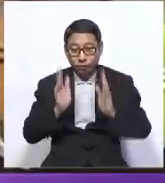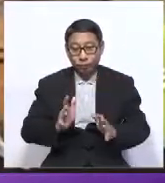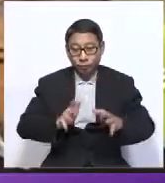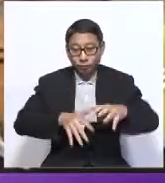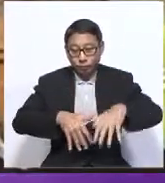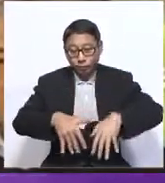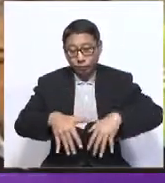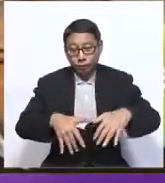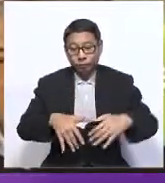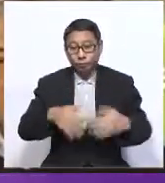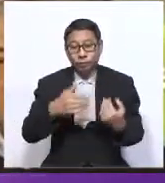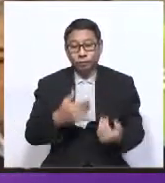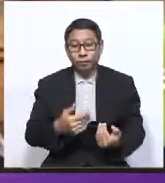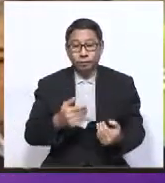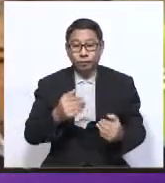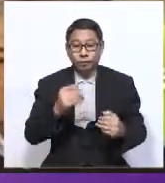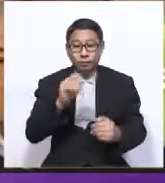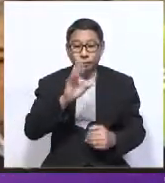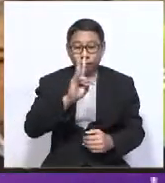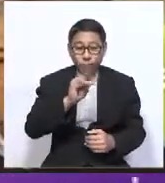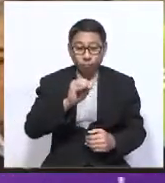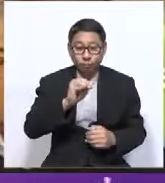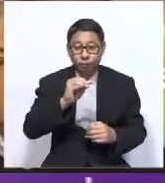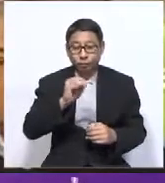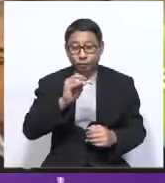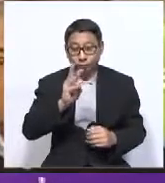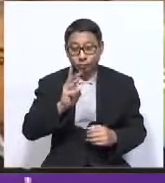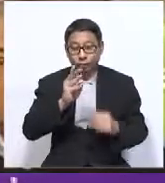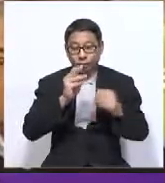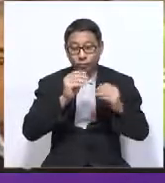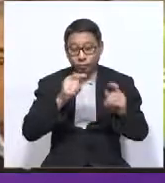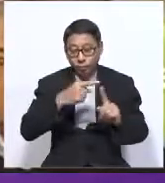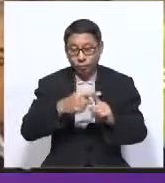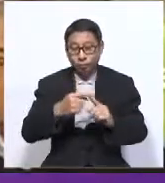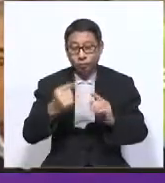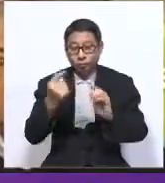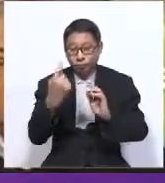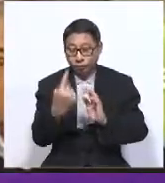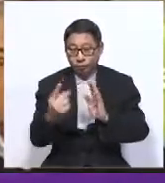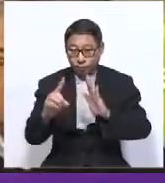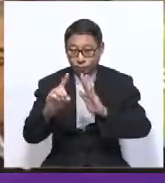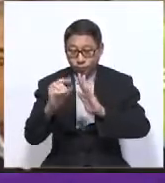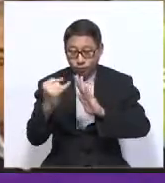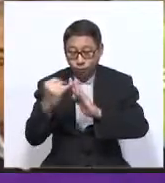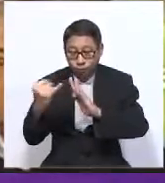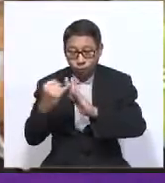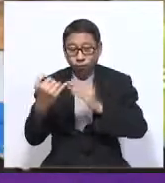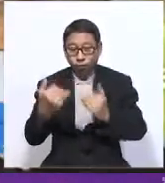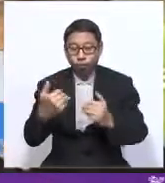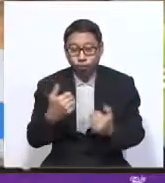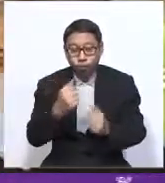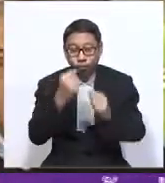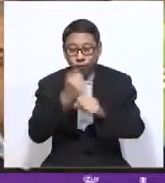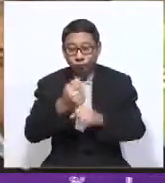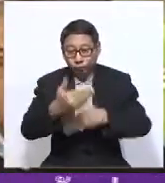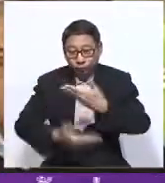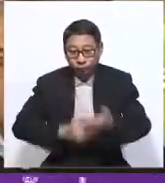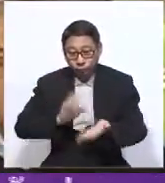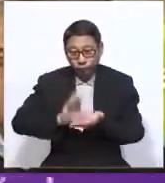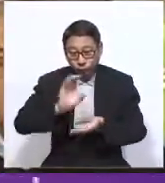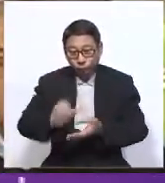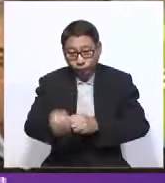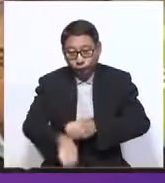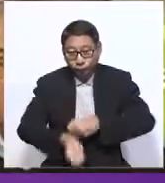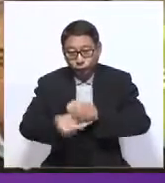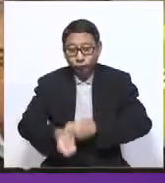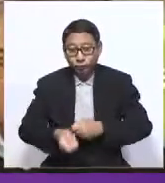นทั้ง76บวก1จังหวัดซึ่งก็ดูแลคนทั้งคนนักธุรกิจประกอบการค้าการลงทุนการเกษตรนะซึ่งมีหลายประเภ